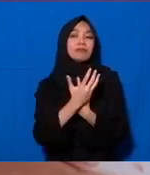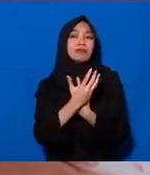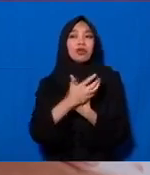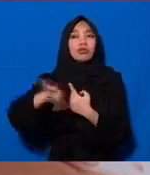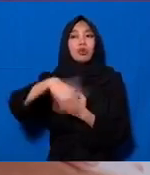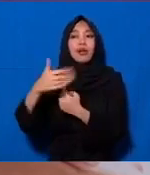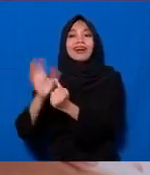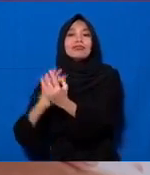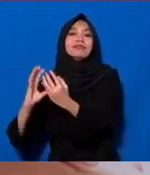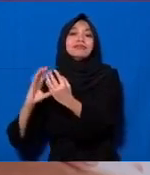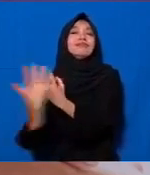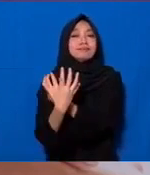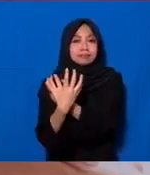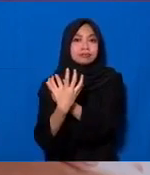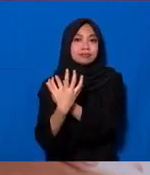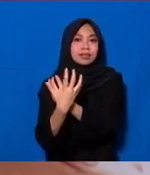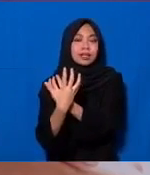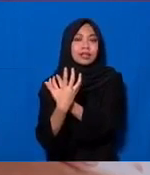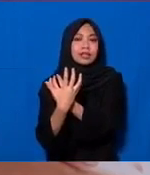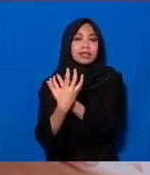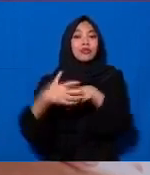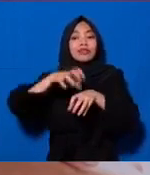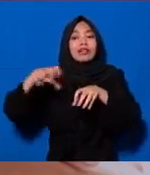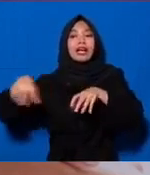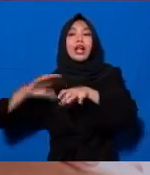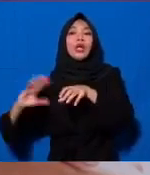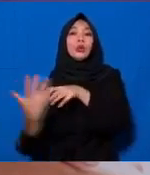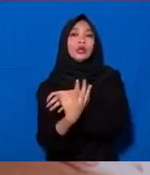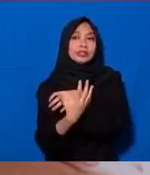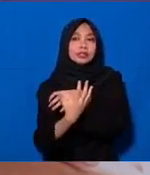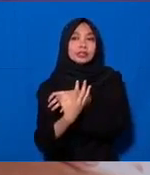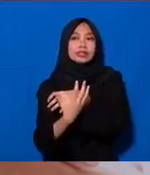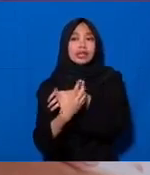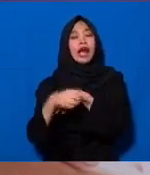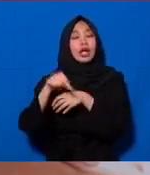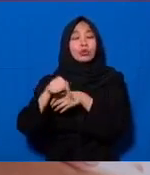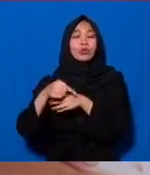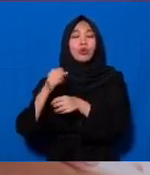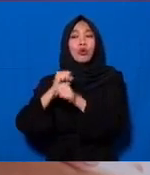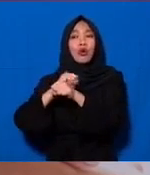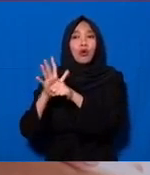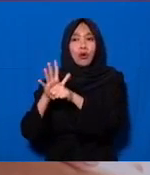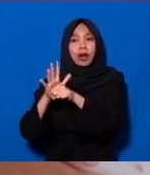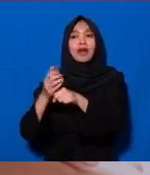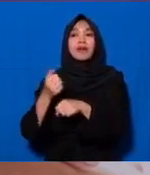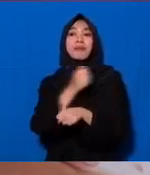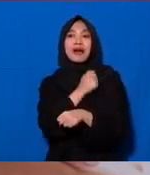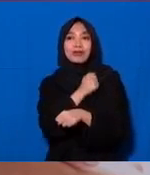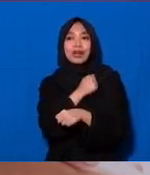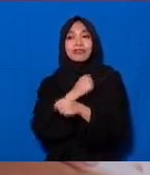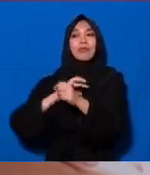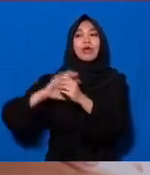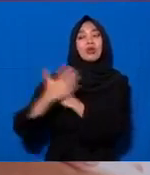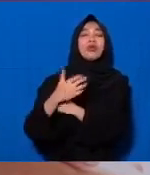keluarga anda lindungi tenaga tetangga anda maka inilah cara yang paling benar untuk melindungi bangsa kita